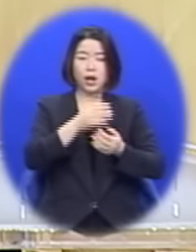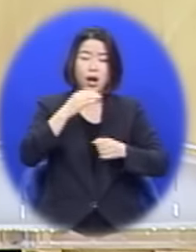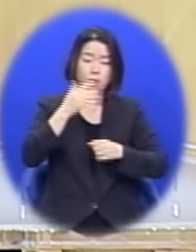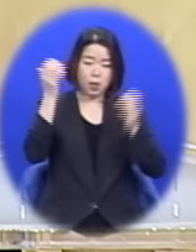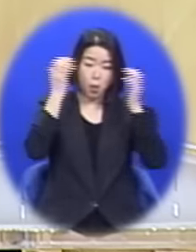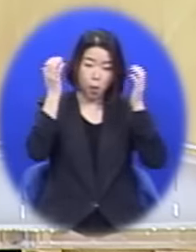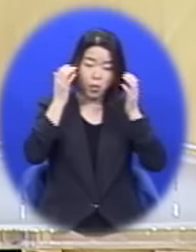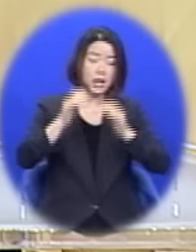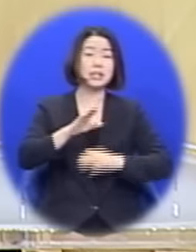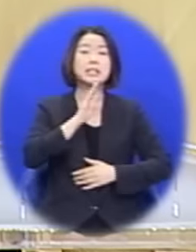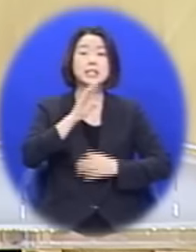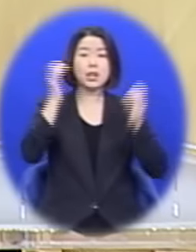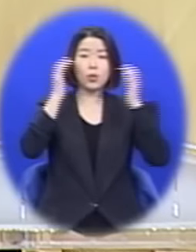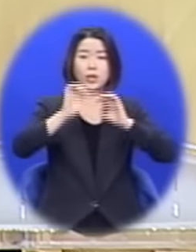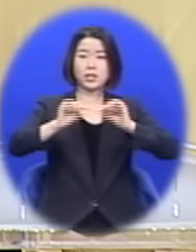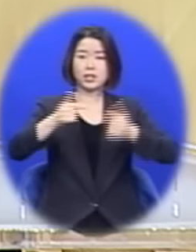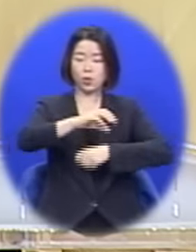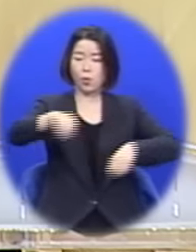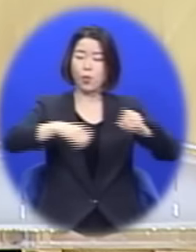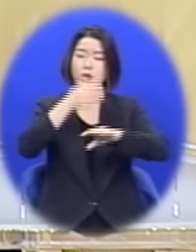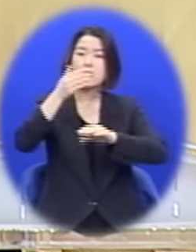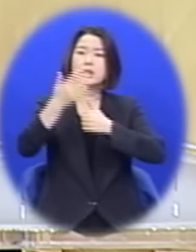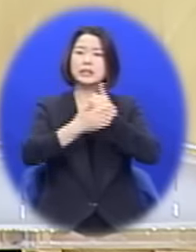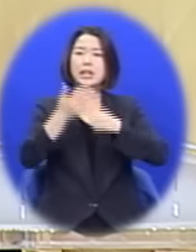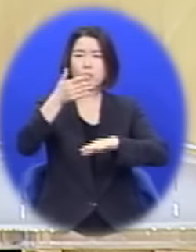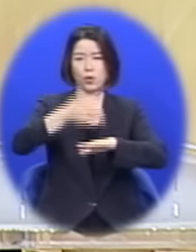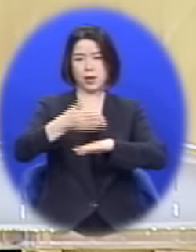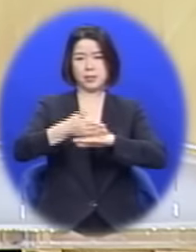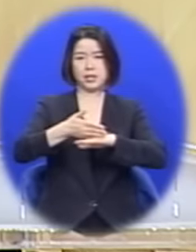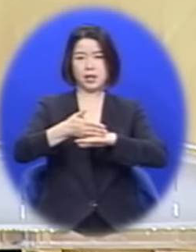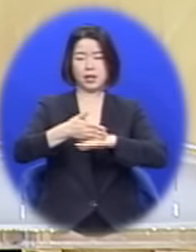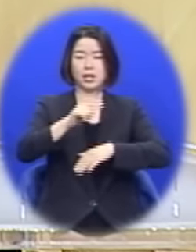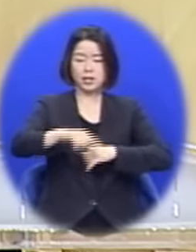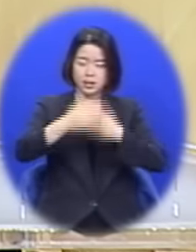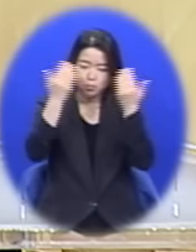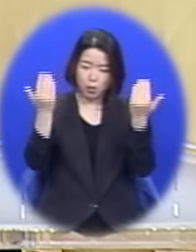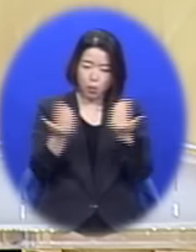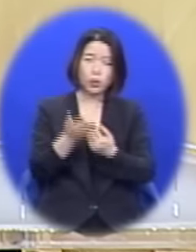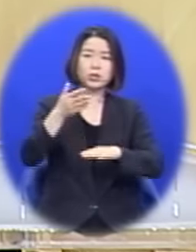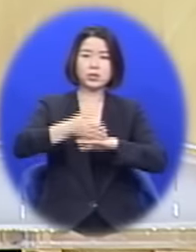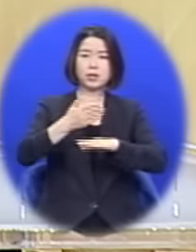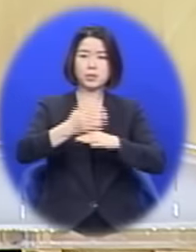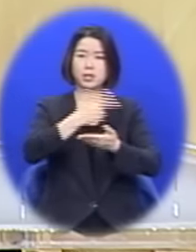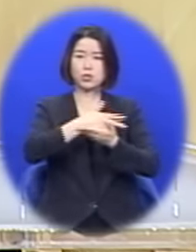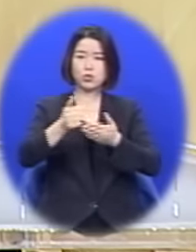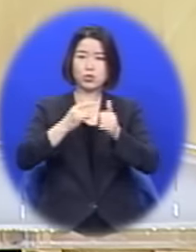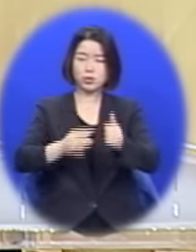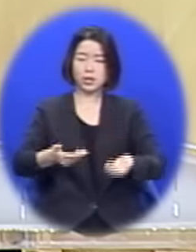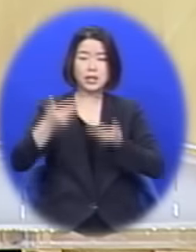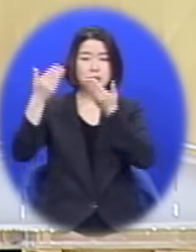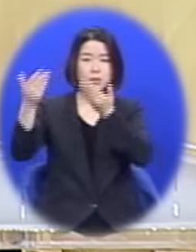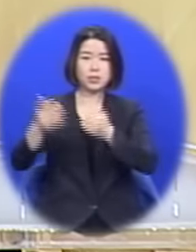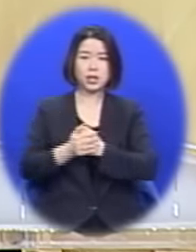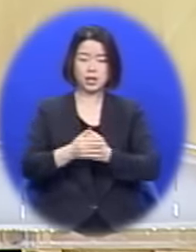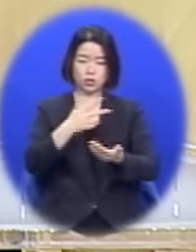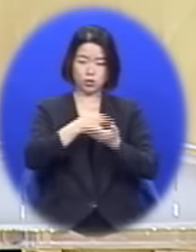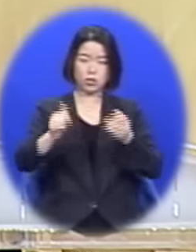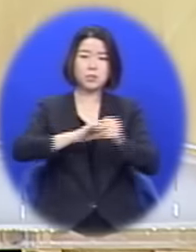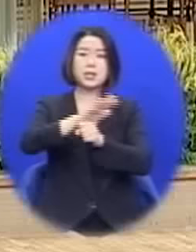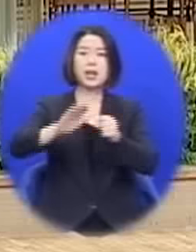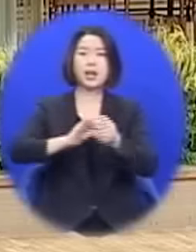아니라 오히려 은혜이고 감사가 되었습니다. 이 모든 감사를 주님께 올려드립니다. 주님